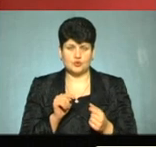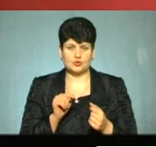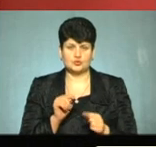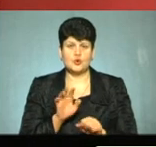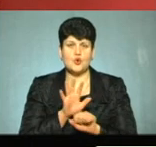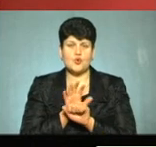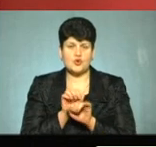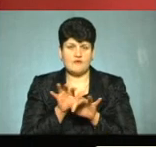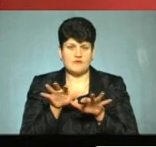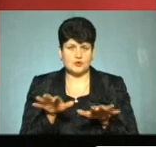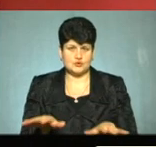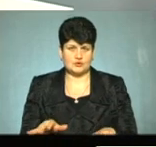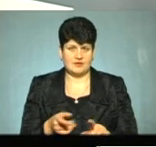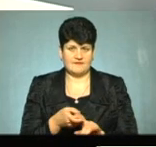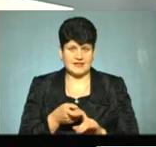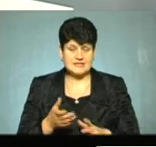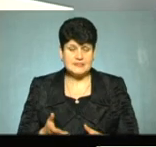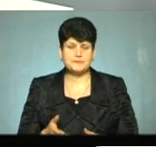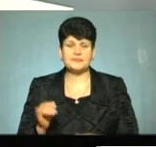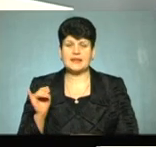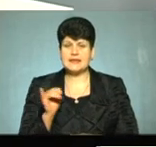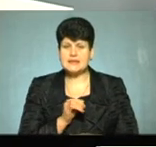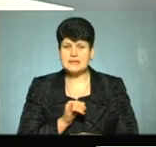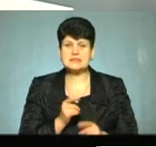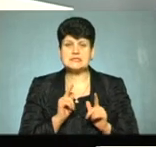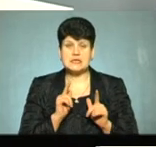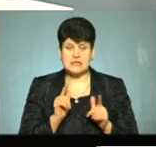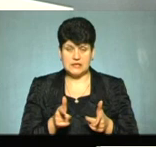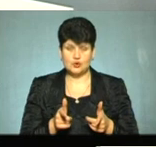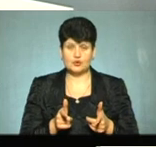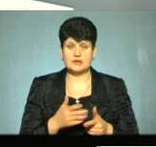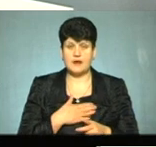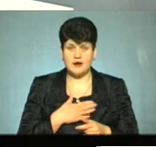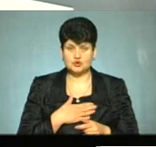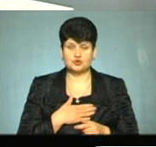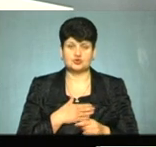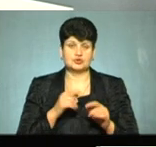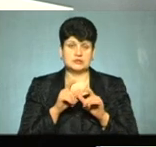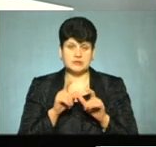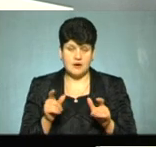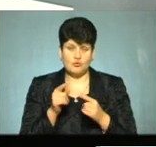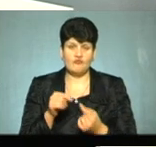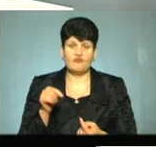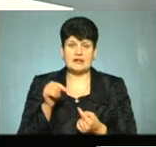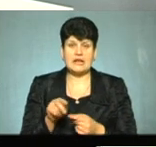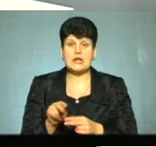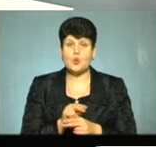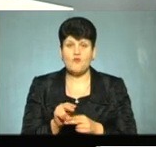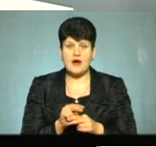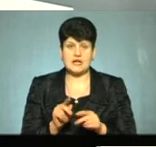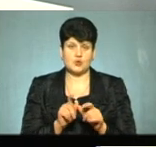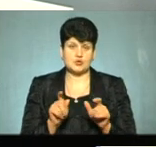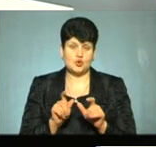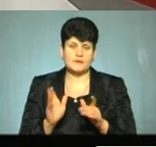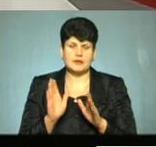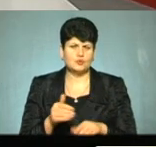поширеності коронавірусної інфекції. Ось, і згідно нашого штабу визначені лікувальні установи,